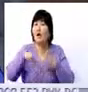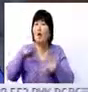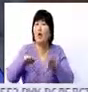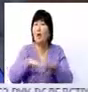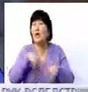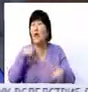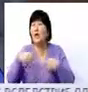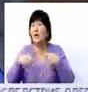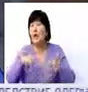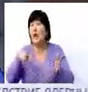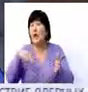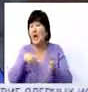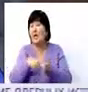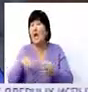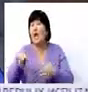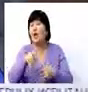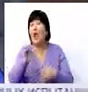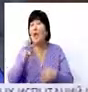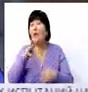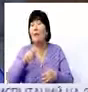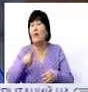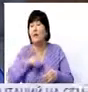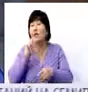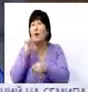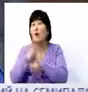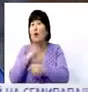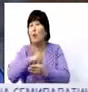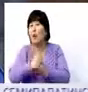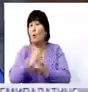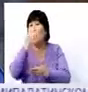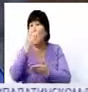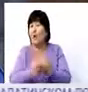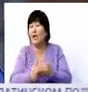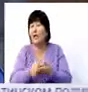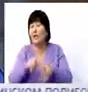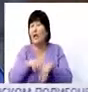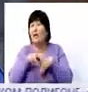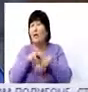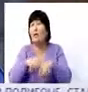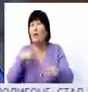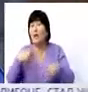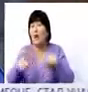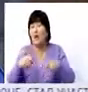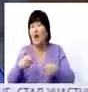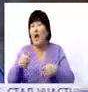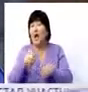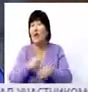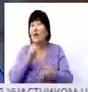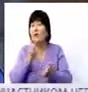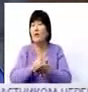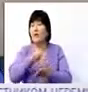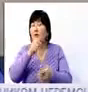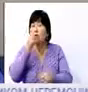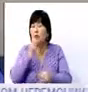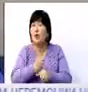уровне ярмарки. Городским и районными акиматами по нашему поручению утвержден график проведения ярмарок. Акимы этот вопрос должны взять под